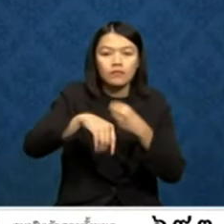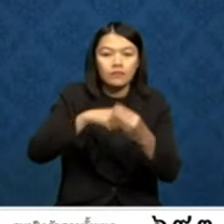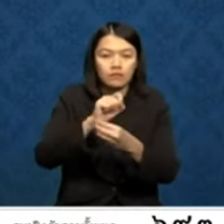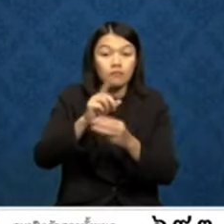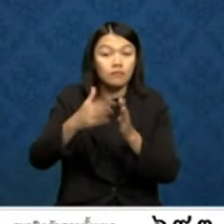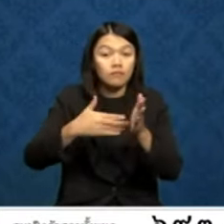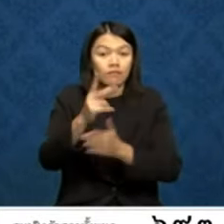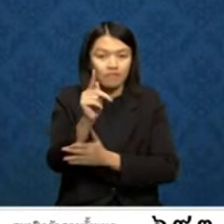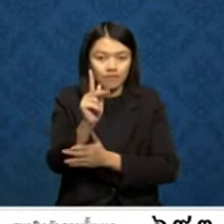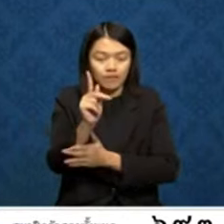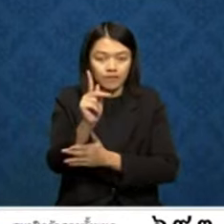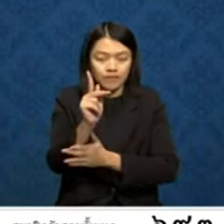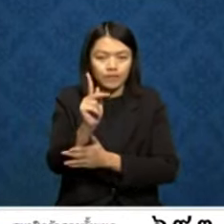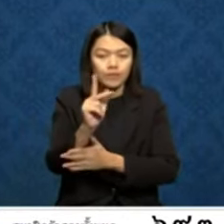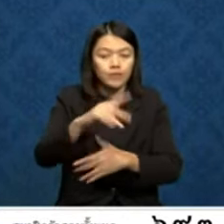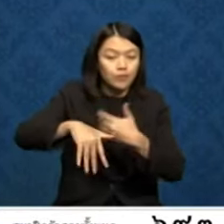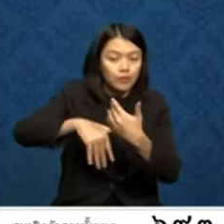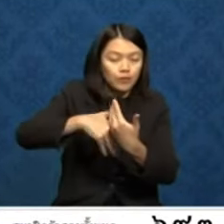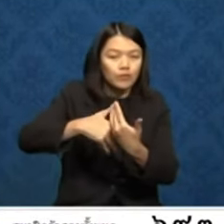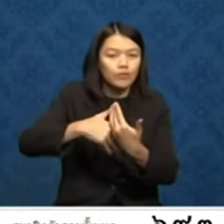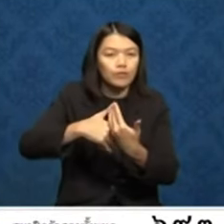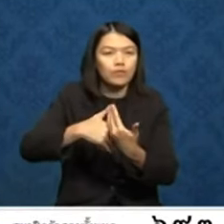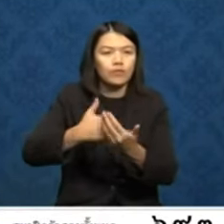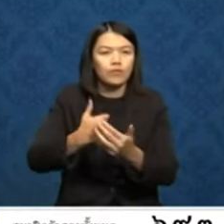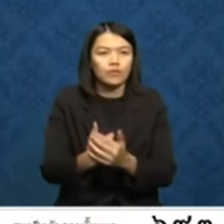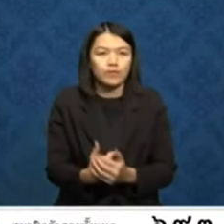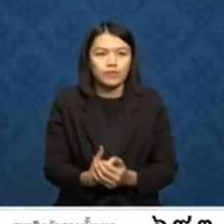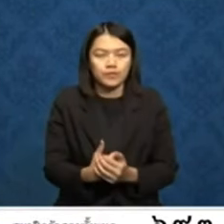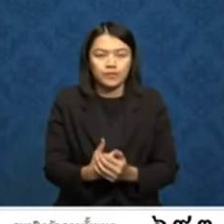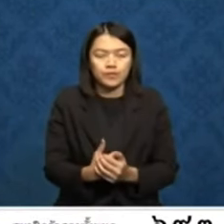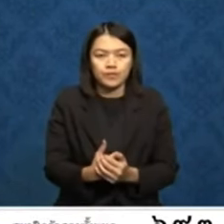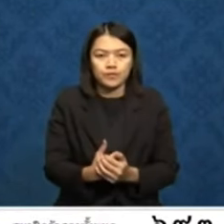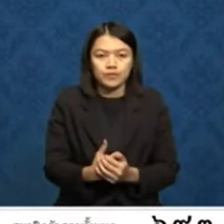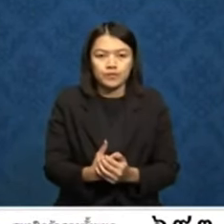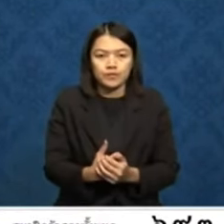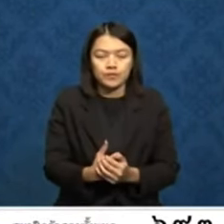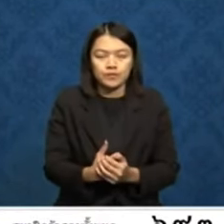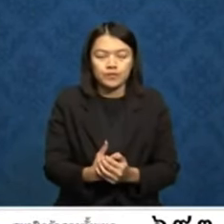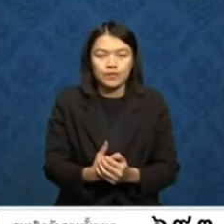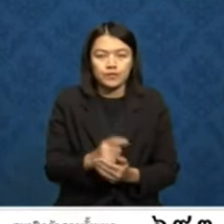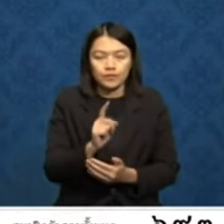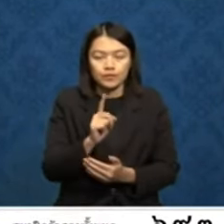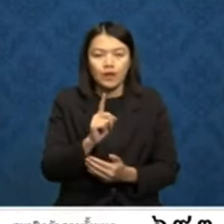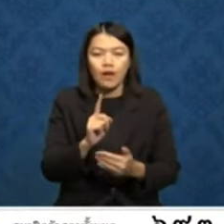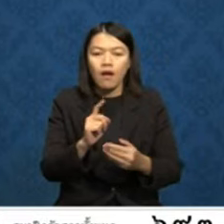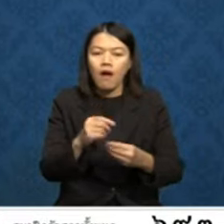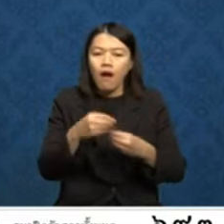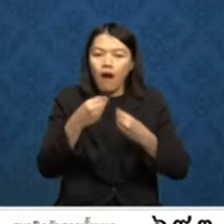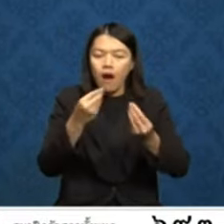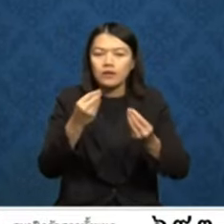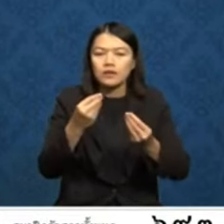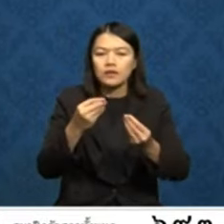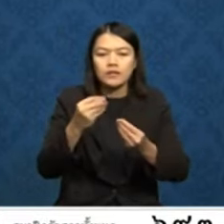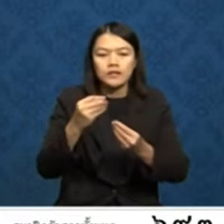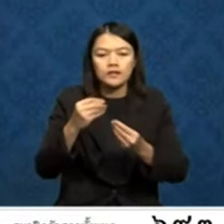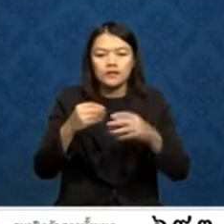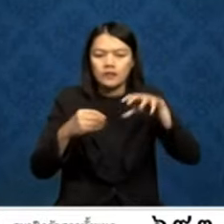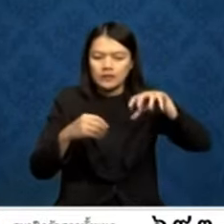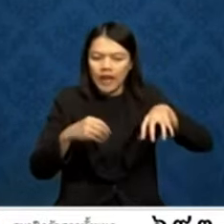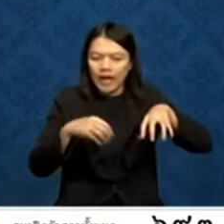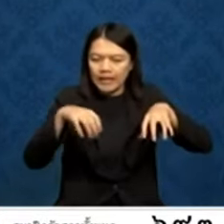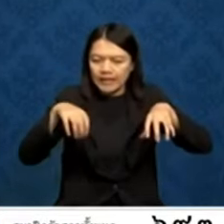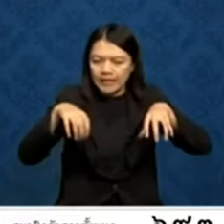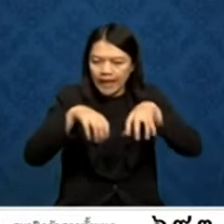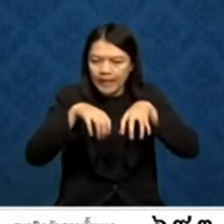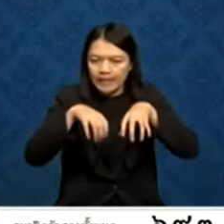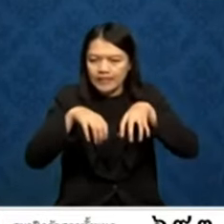เขียว Green Economy or Eco-Friendly Economy โดยอาศัยจุดแข็งของที่ตั้งใกล้ศูนย์สู